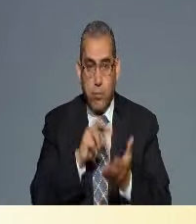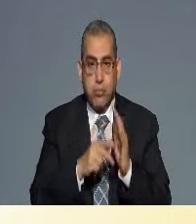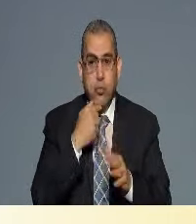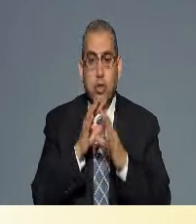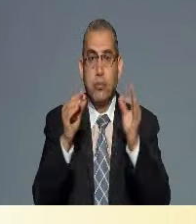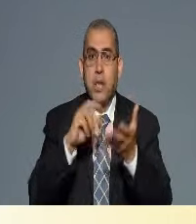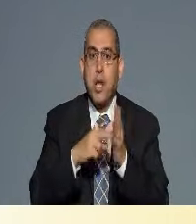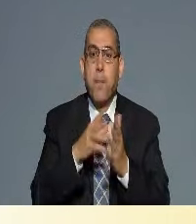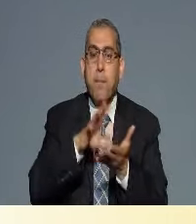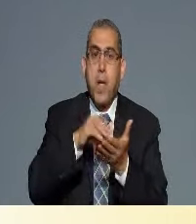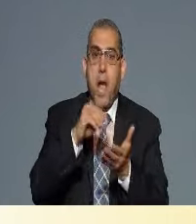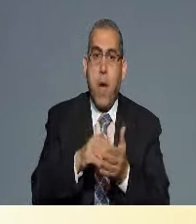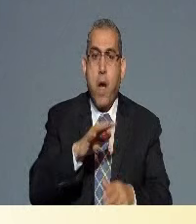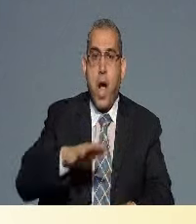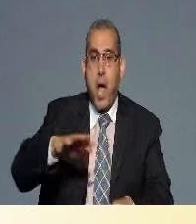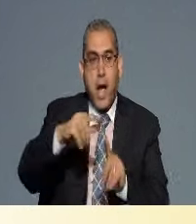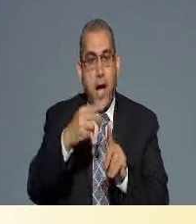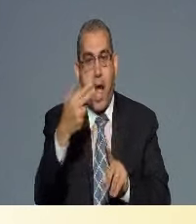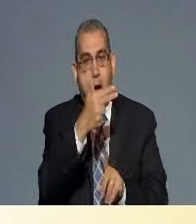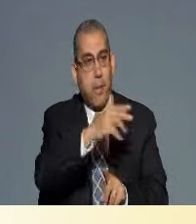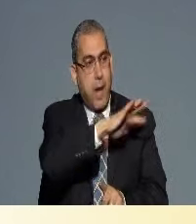في الصحراء الغربية.